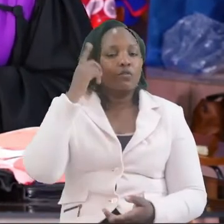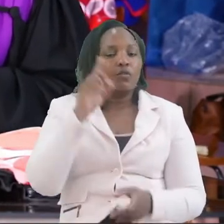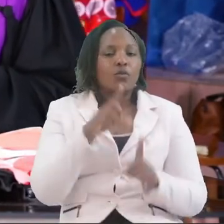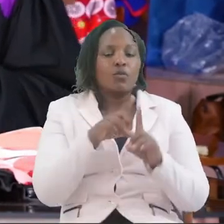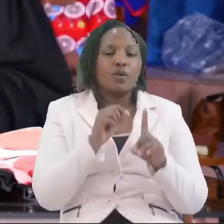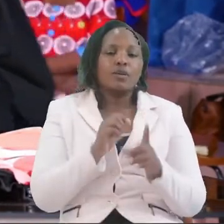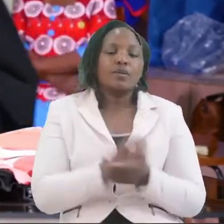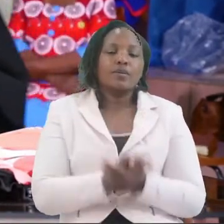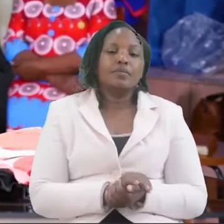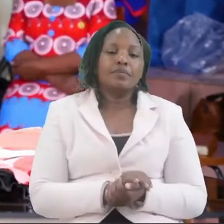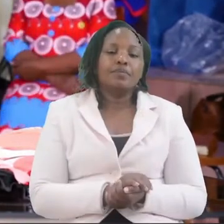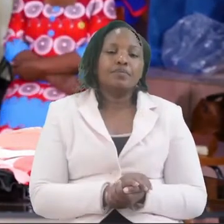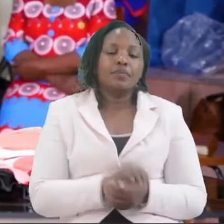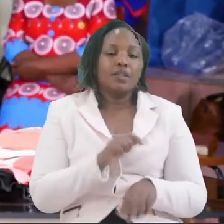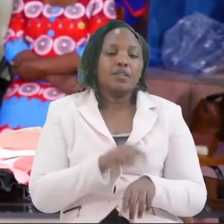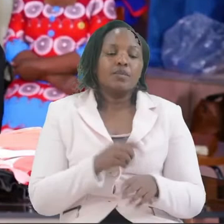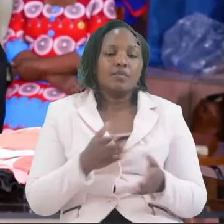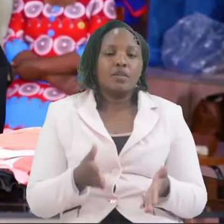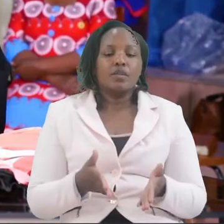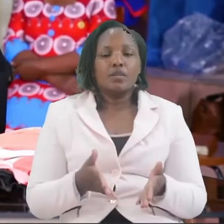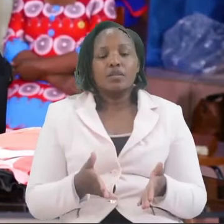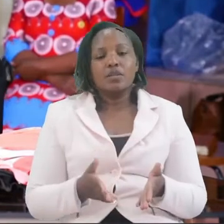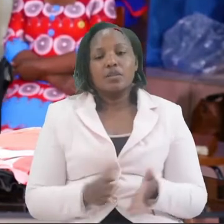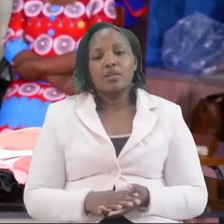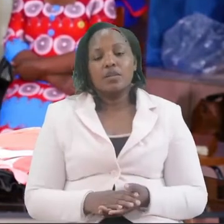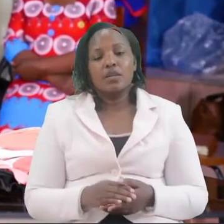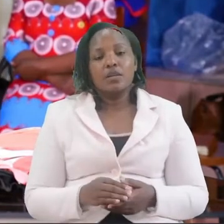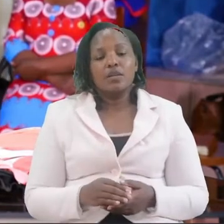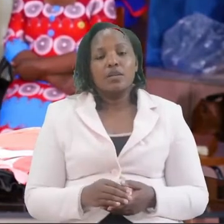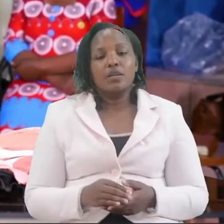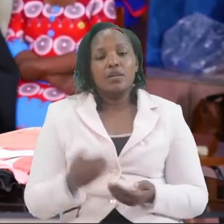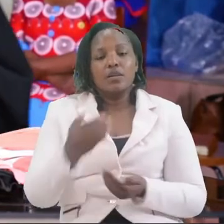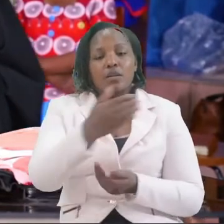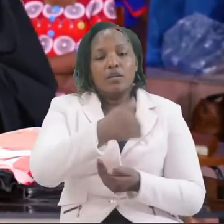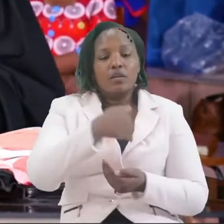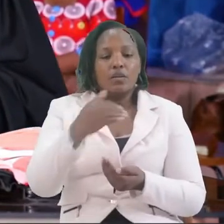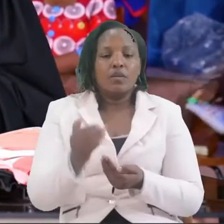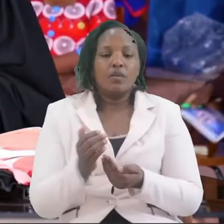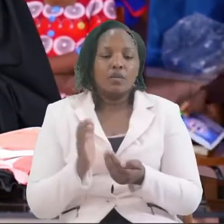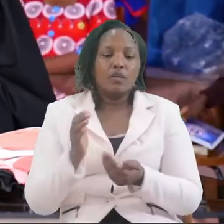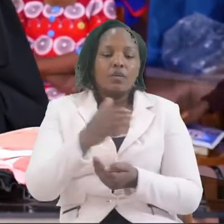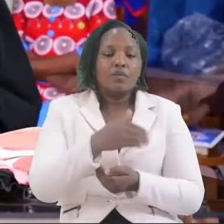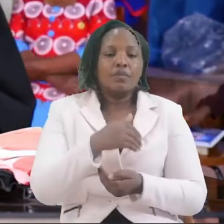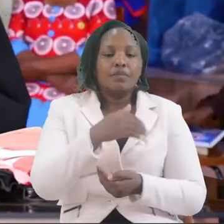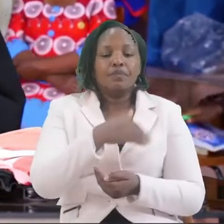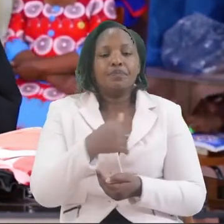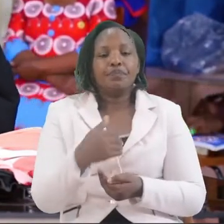lake. Sasa tunataka kupeana